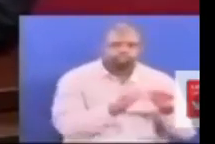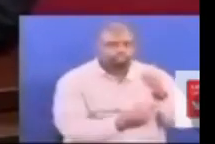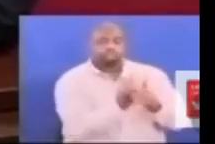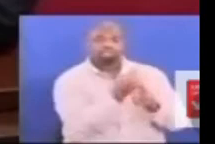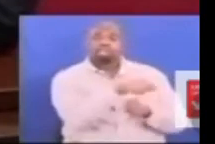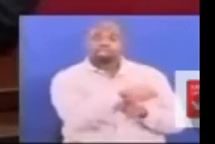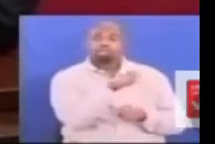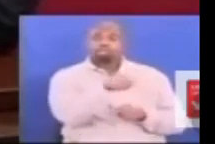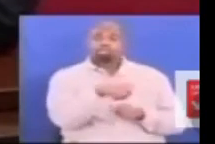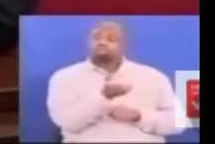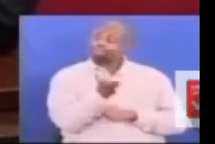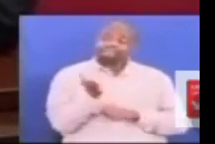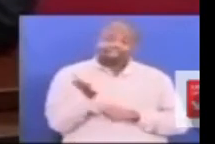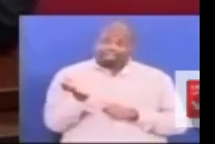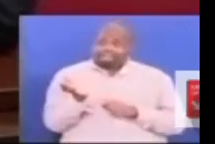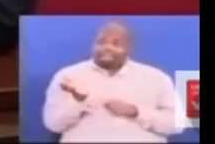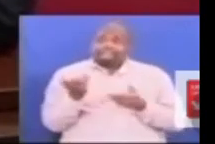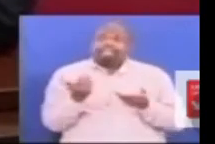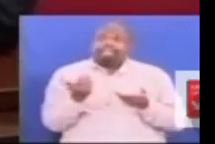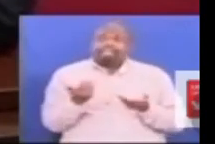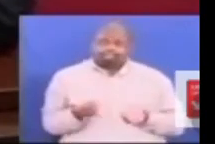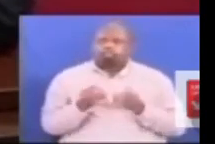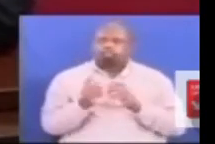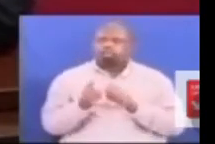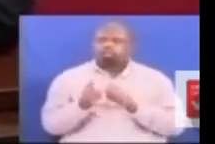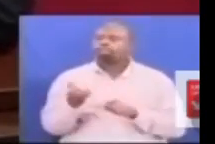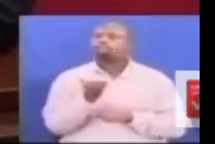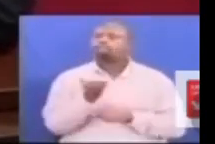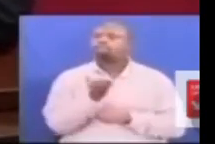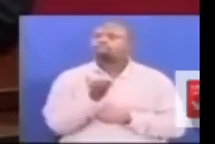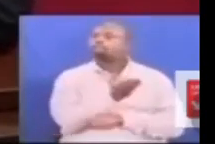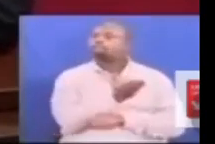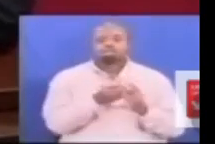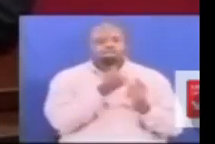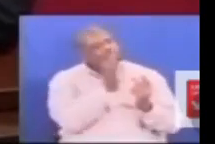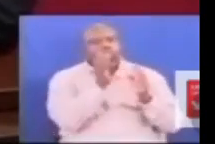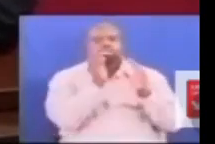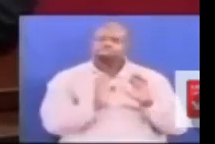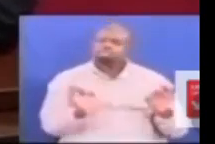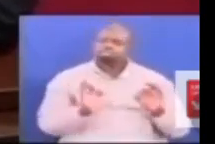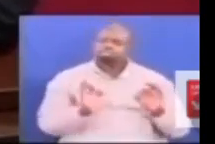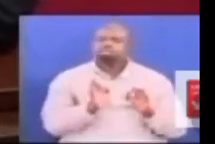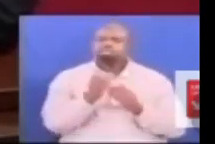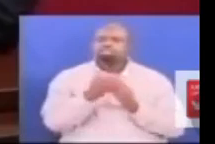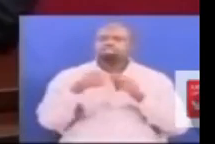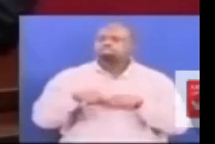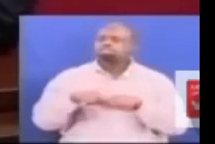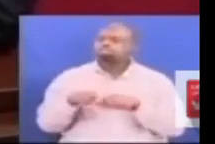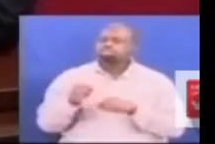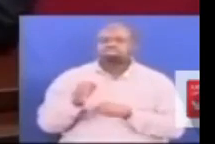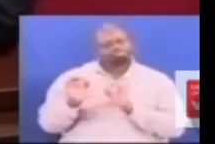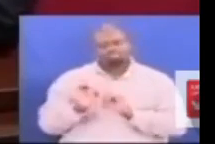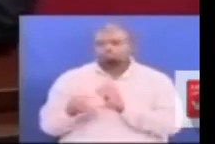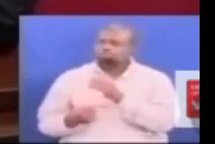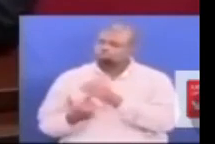na watu pia wengine. Wako wenzetu ambao hawana nia njema nchini wanajitokeza katika kutenda matendo